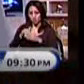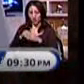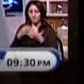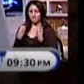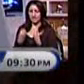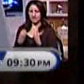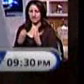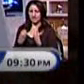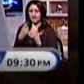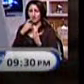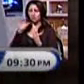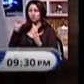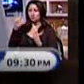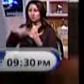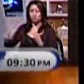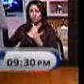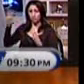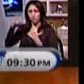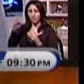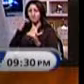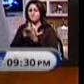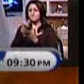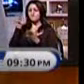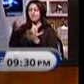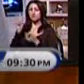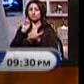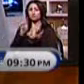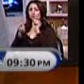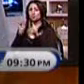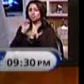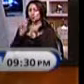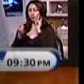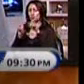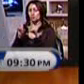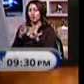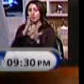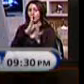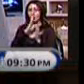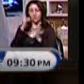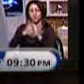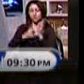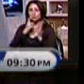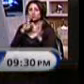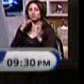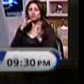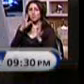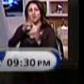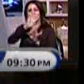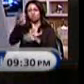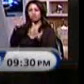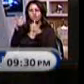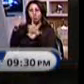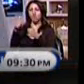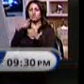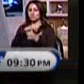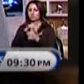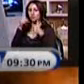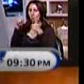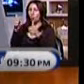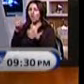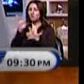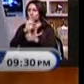هو الشعب. وبالتالي الفكرة العظيمة اللي عملها بعض الشبان أنا سعيد بيهم وعرفهم كويس جدا واحترمهم